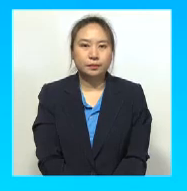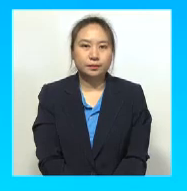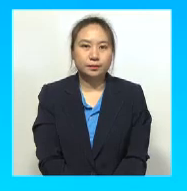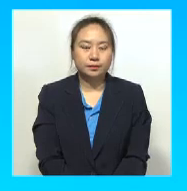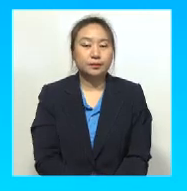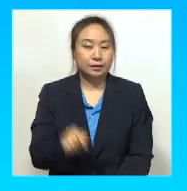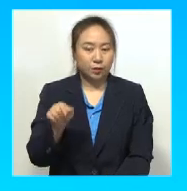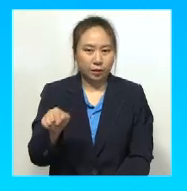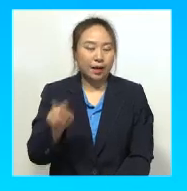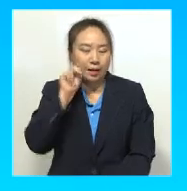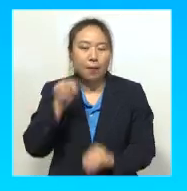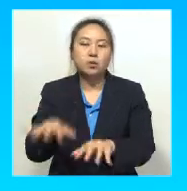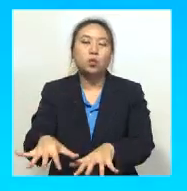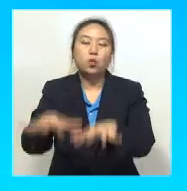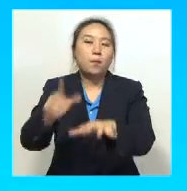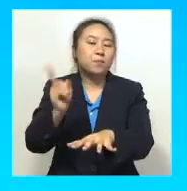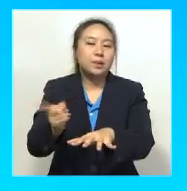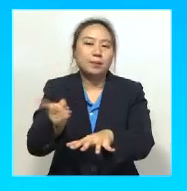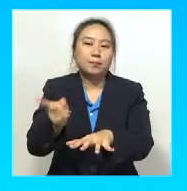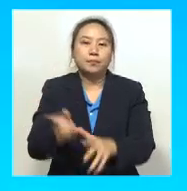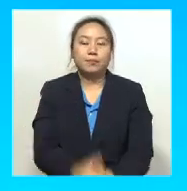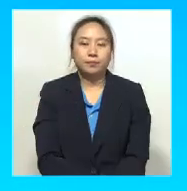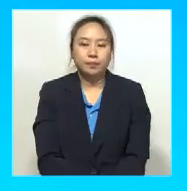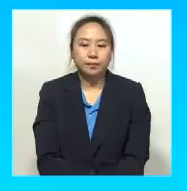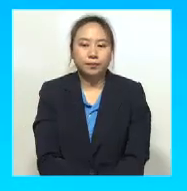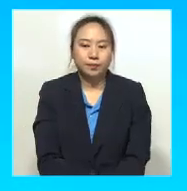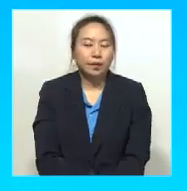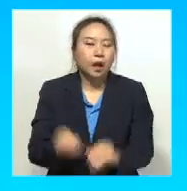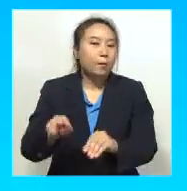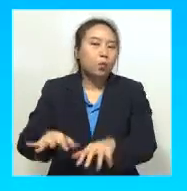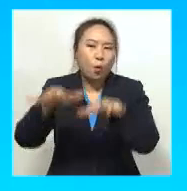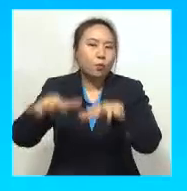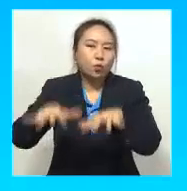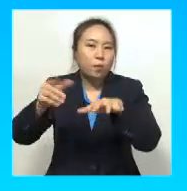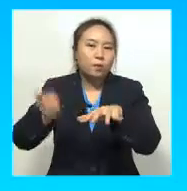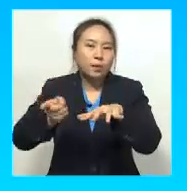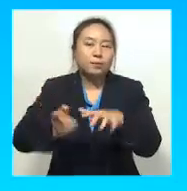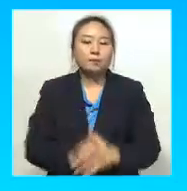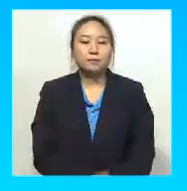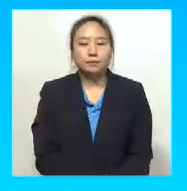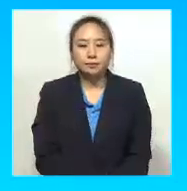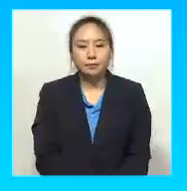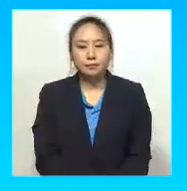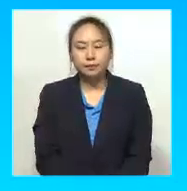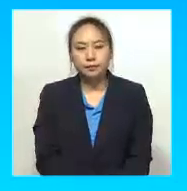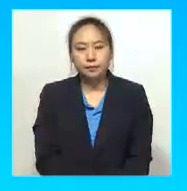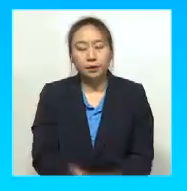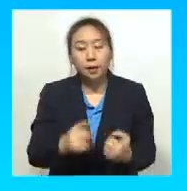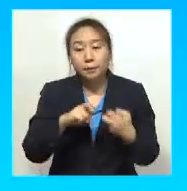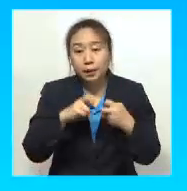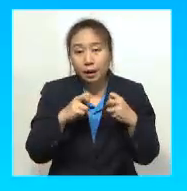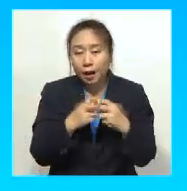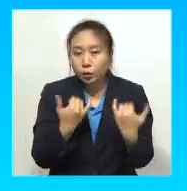ป็นพื้นที่ที่จะท่วมทุกปีเรียกว่าท่วมซ้ำซากทุกปีครับ ทีนี้ปัญหาที่เกิดขึ้นนะตอ